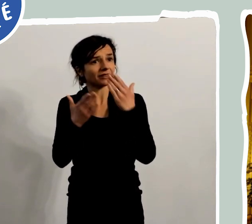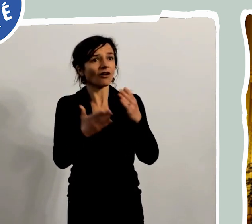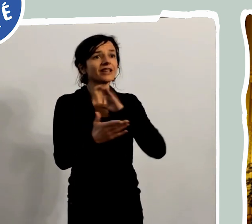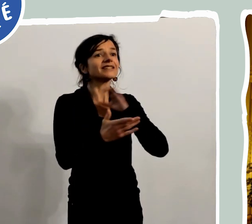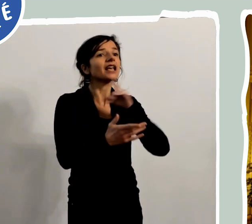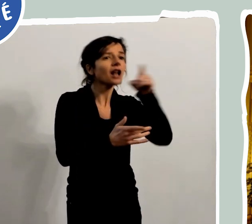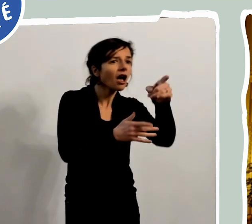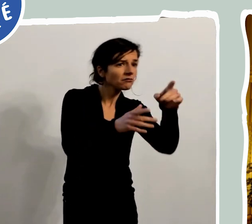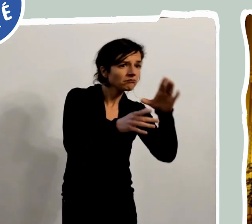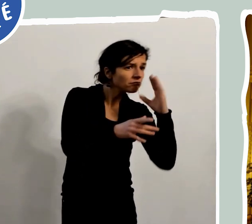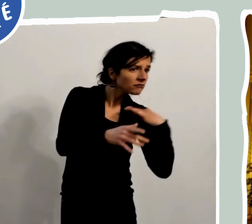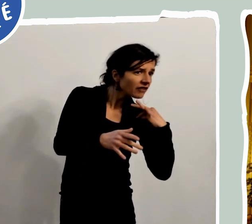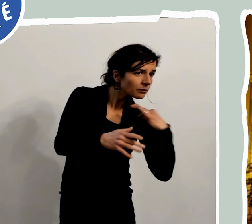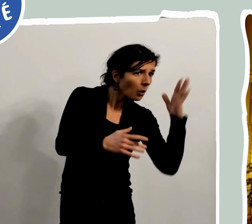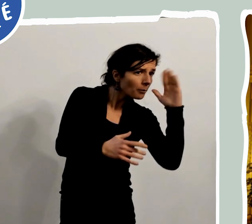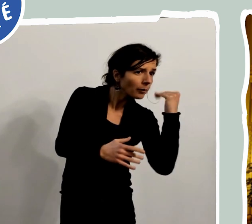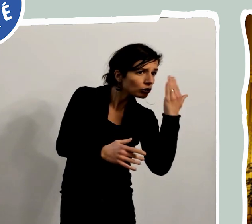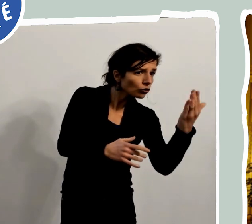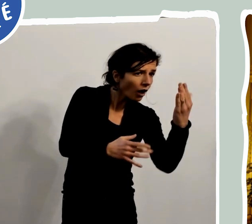les meubles d'occasion.